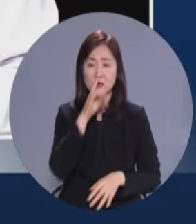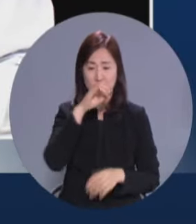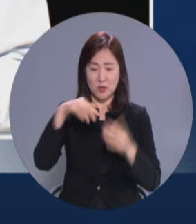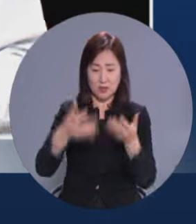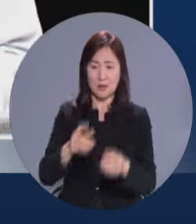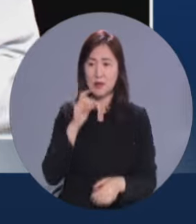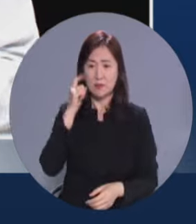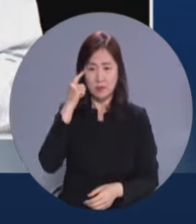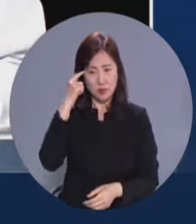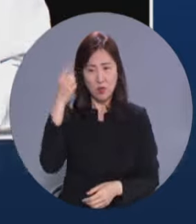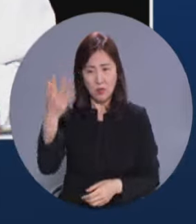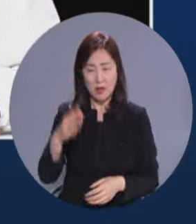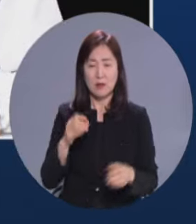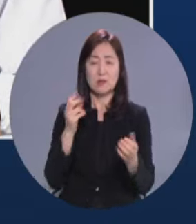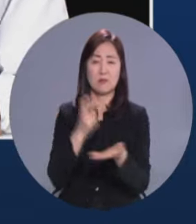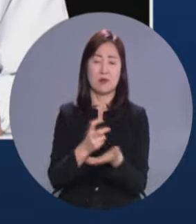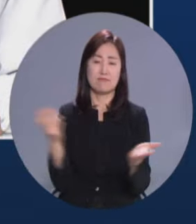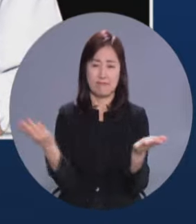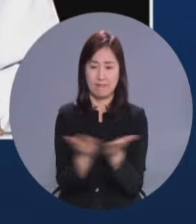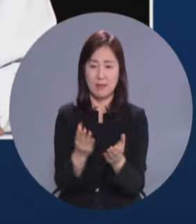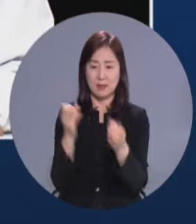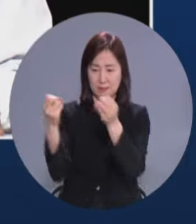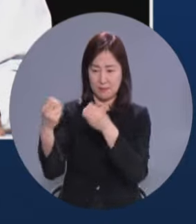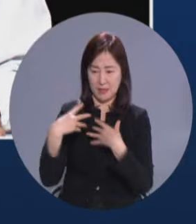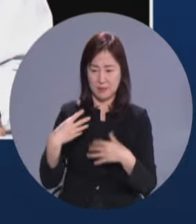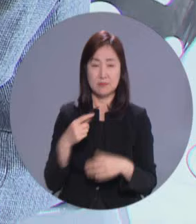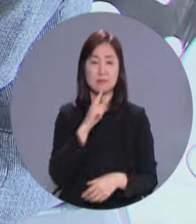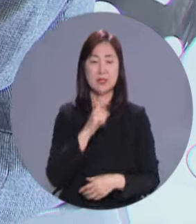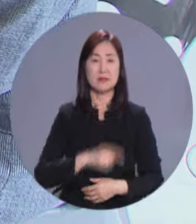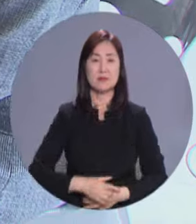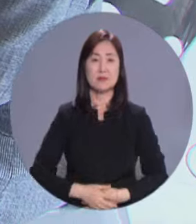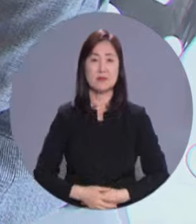통해 법적으로 문제가 없다는 답변을 받았다고